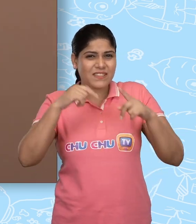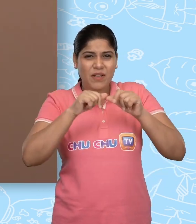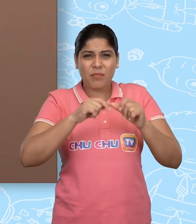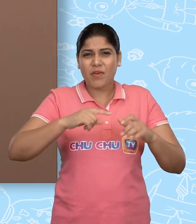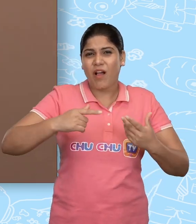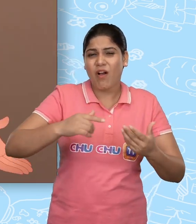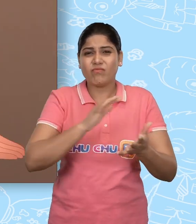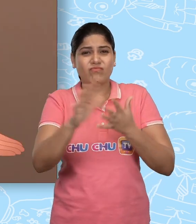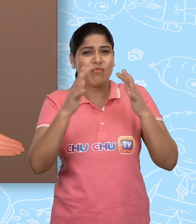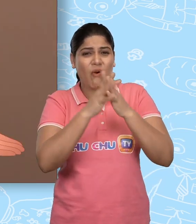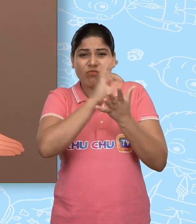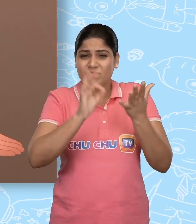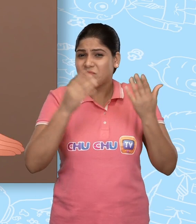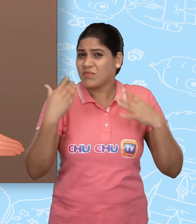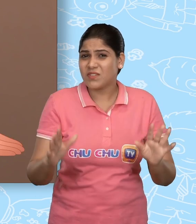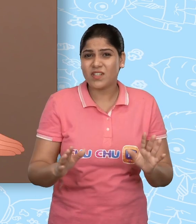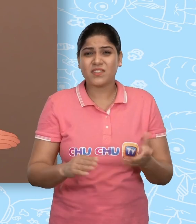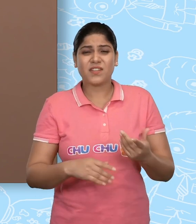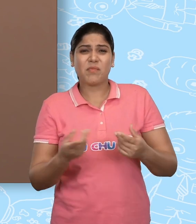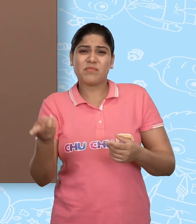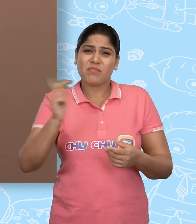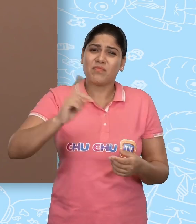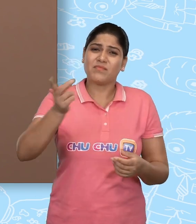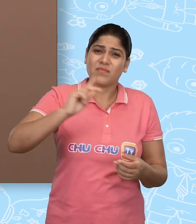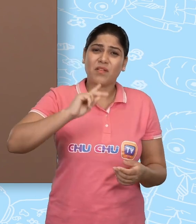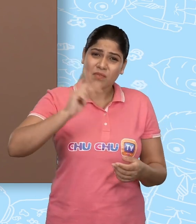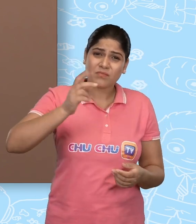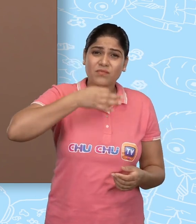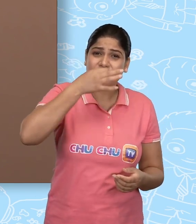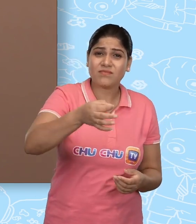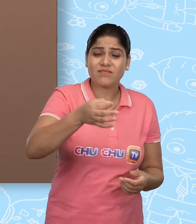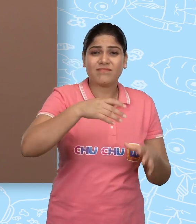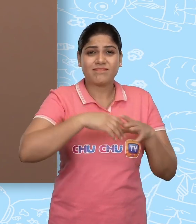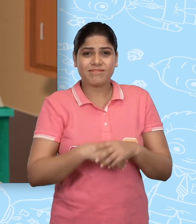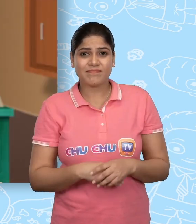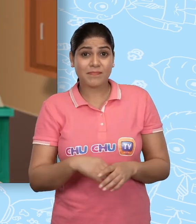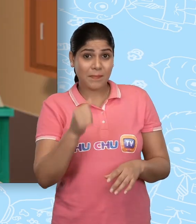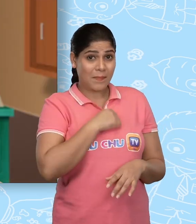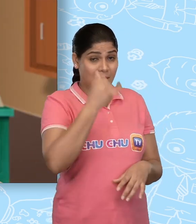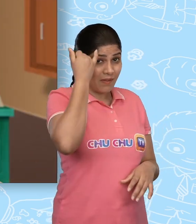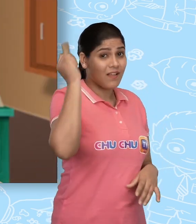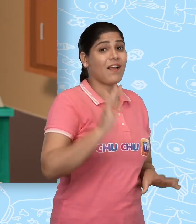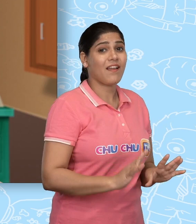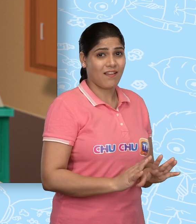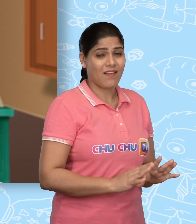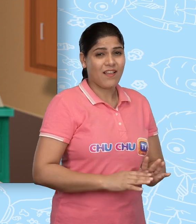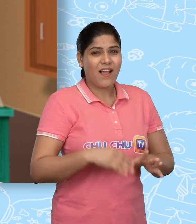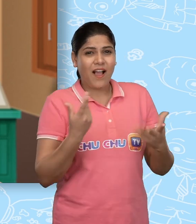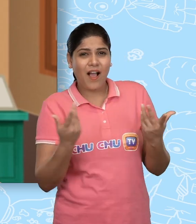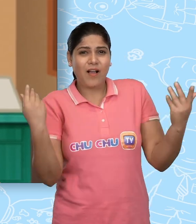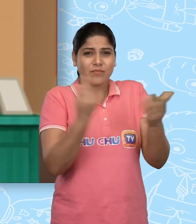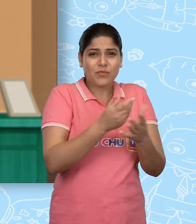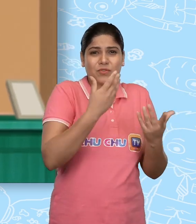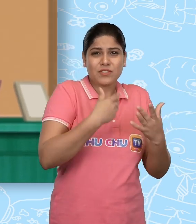चीका अपना होमवर्क कभी नहीं करता मिस डोरोथी, चाहे मैं उसे कितनी बार क्यों ना कहूँ। मेरे पास एक तरकीब